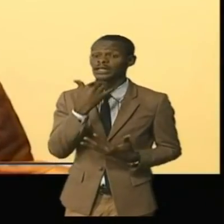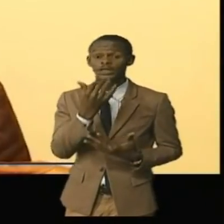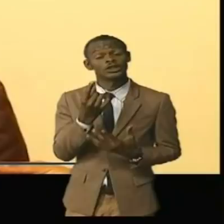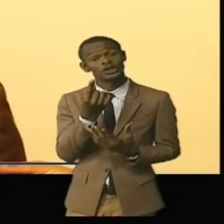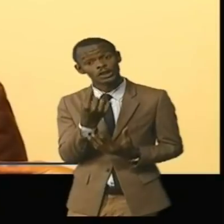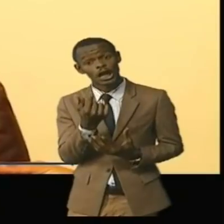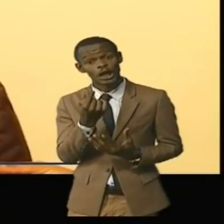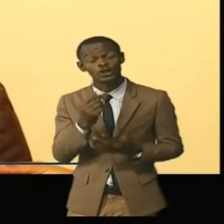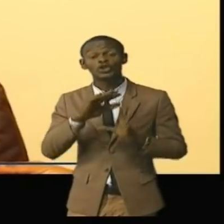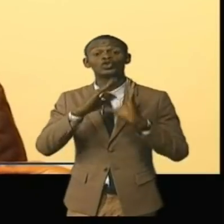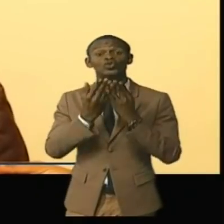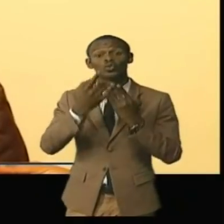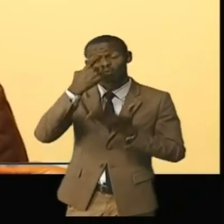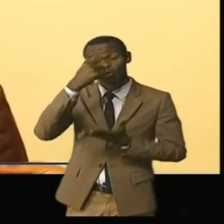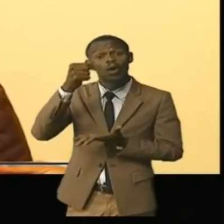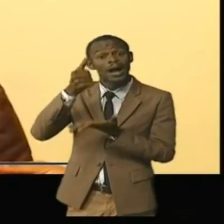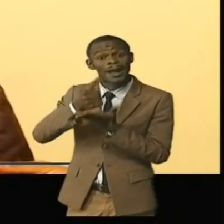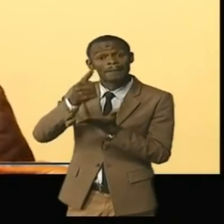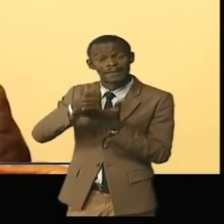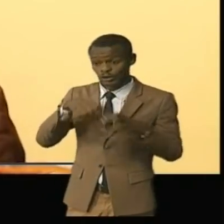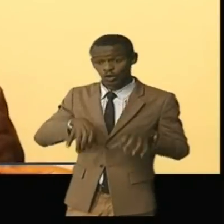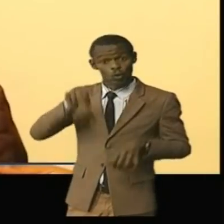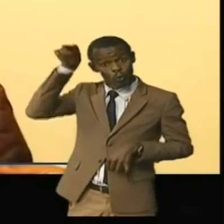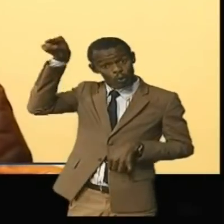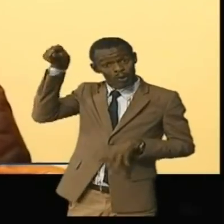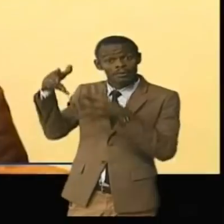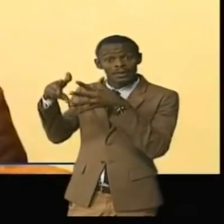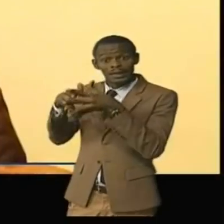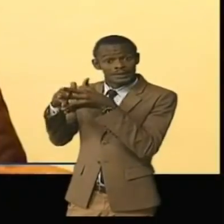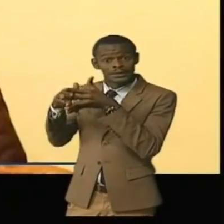avec notre ambassade qui n'a pas grand-chose.